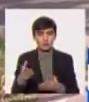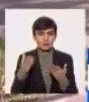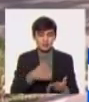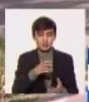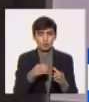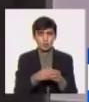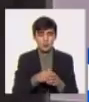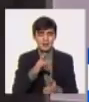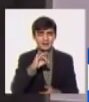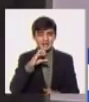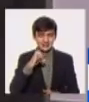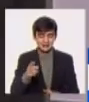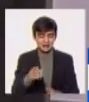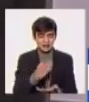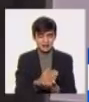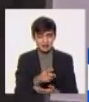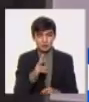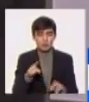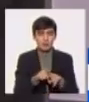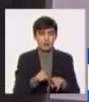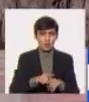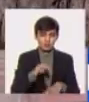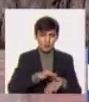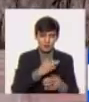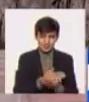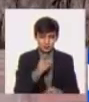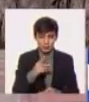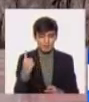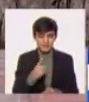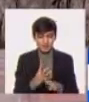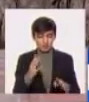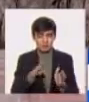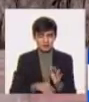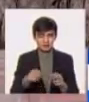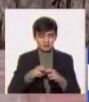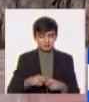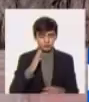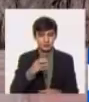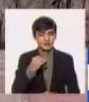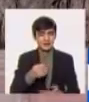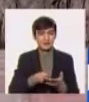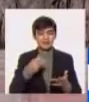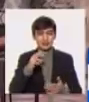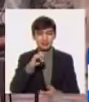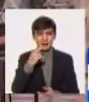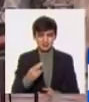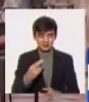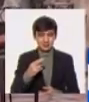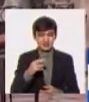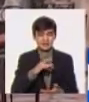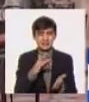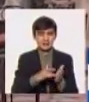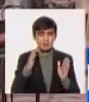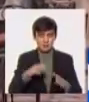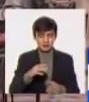входит в группу риска или у кого есть похожие симптомы. На сегодняшний день подобные анализы делает только Национальный центр экспертизы